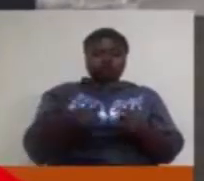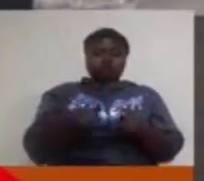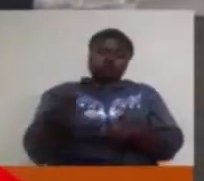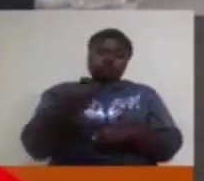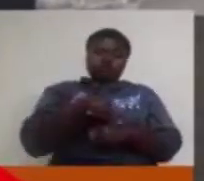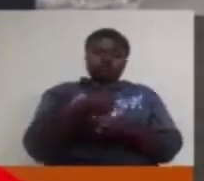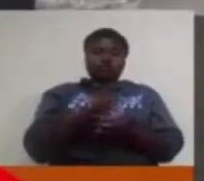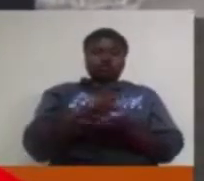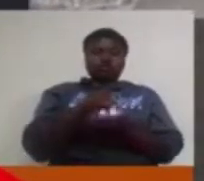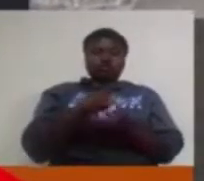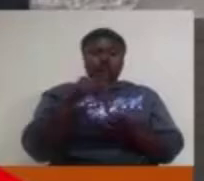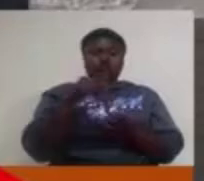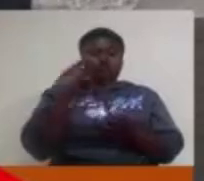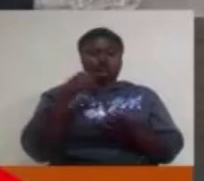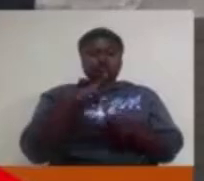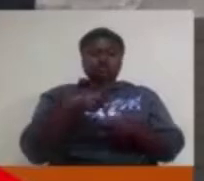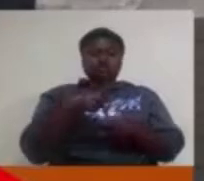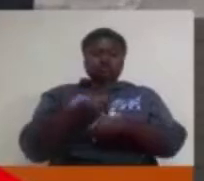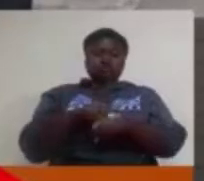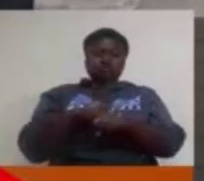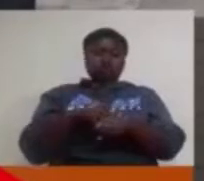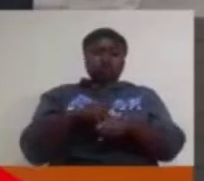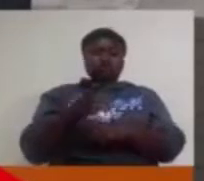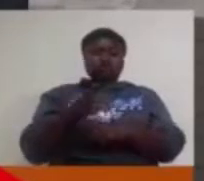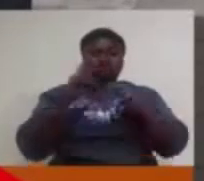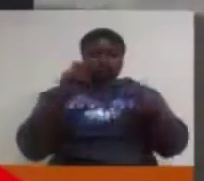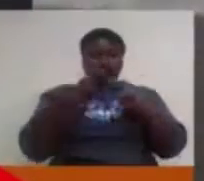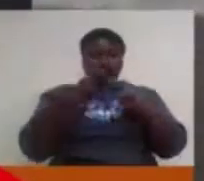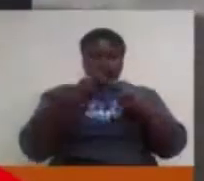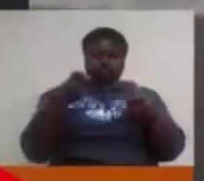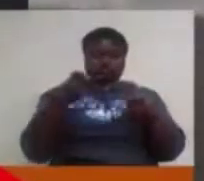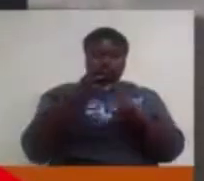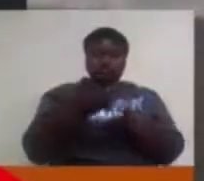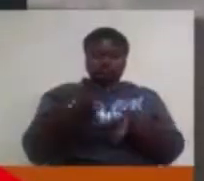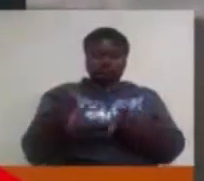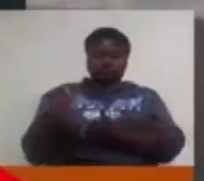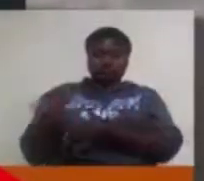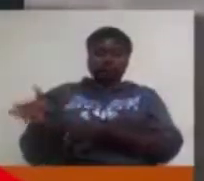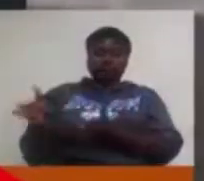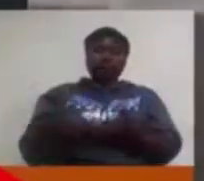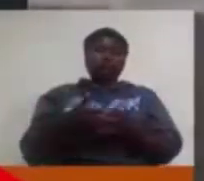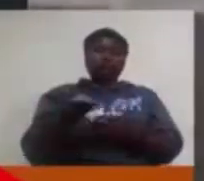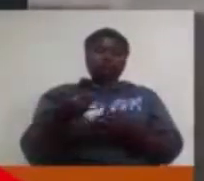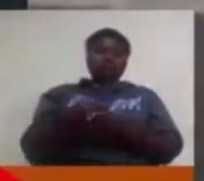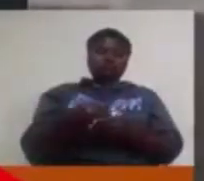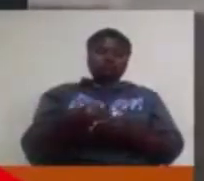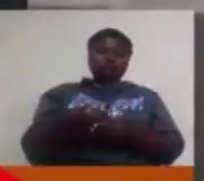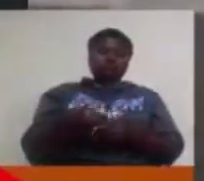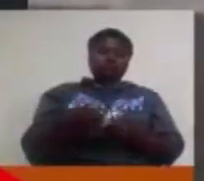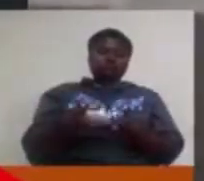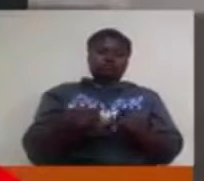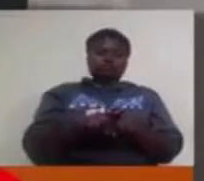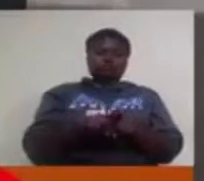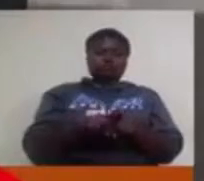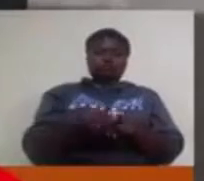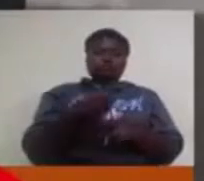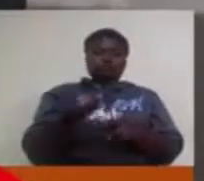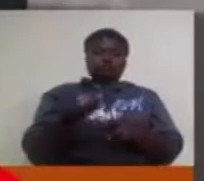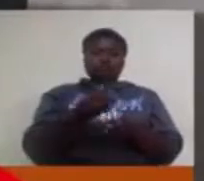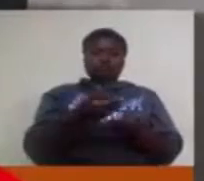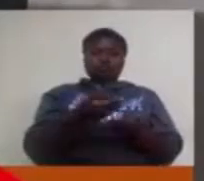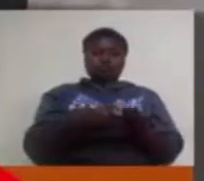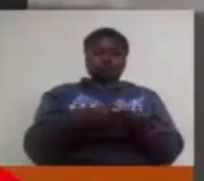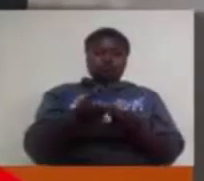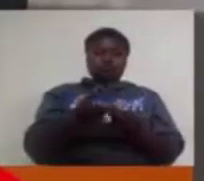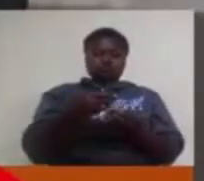the court will require time to prepare its ruling. Pending the ruling, the accused shall remain in custody and the ruling shall be delivered on